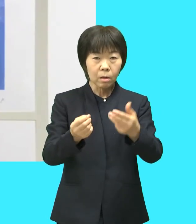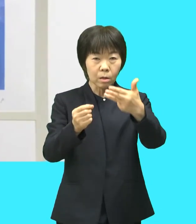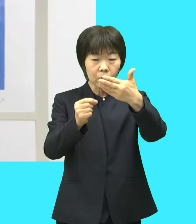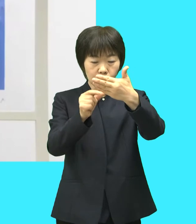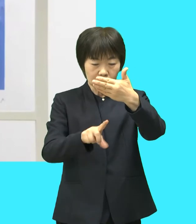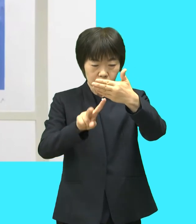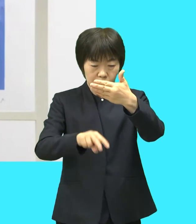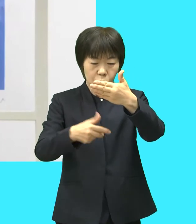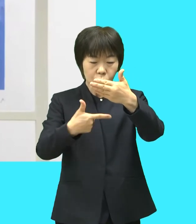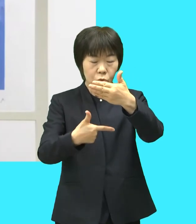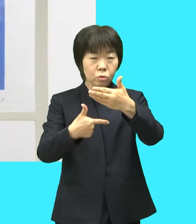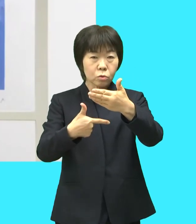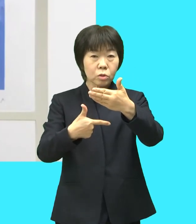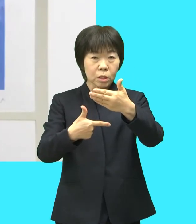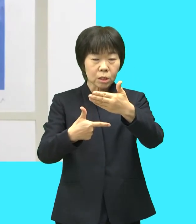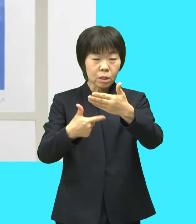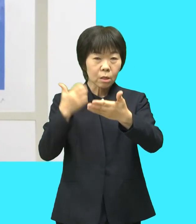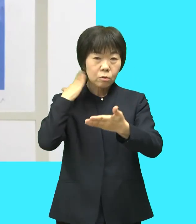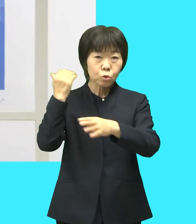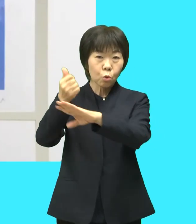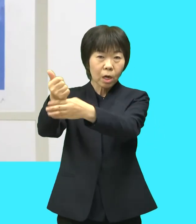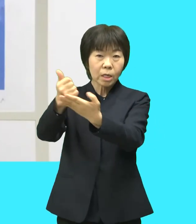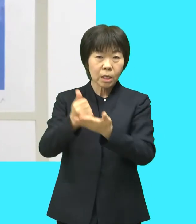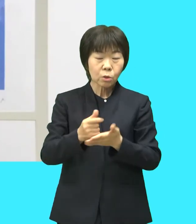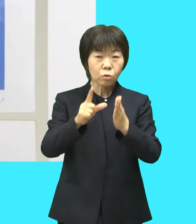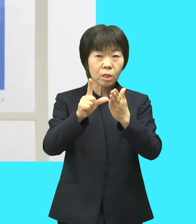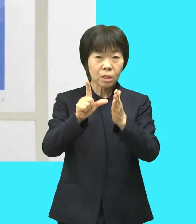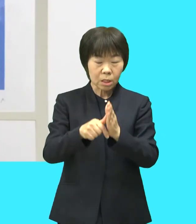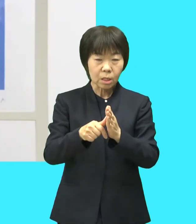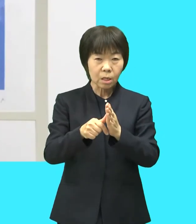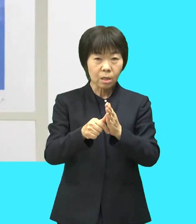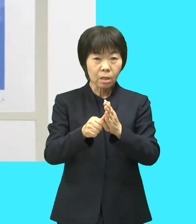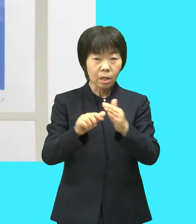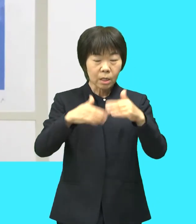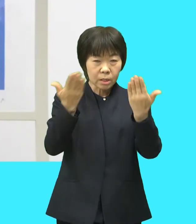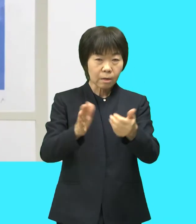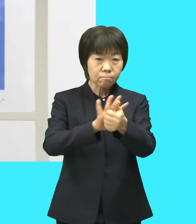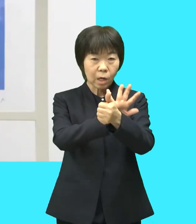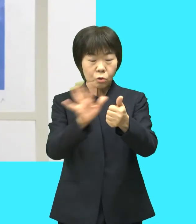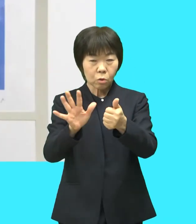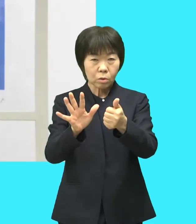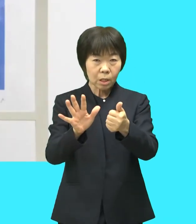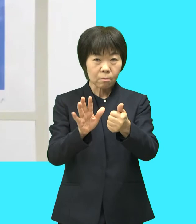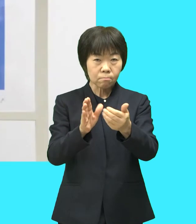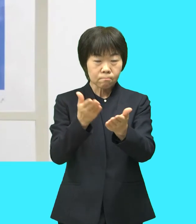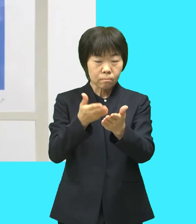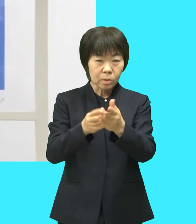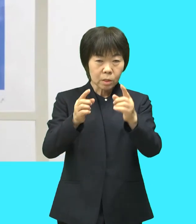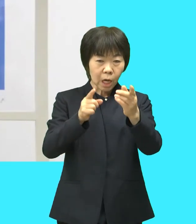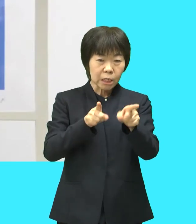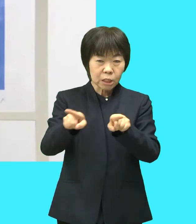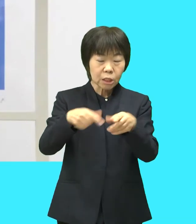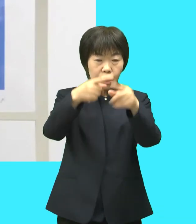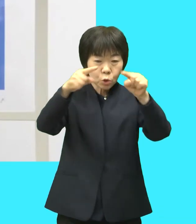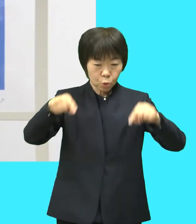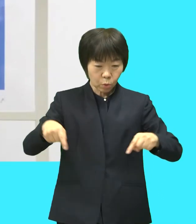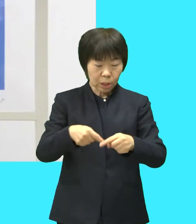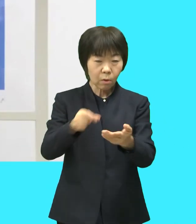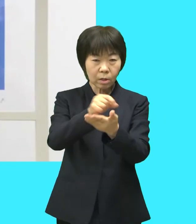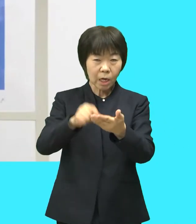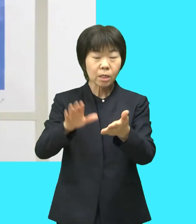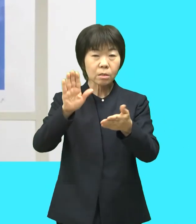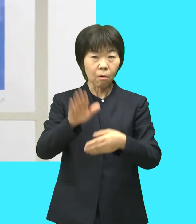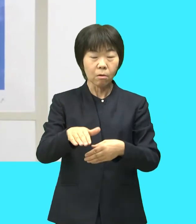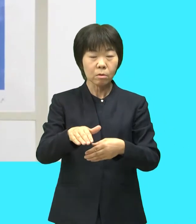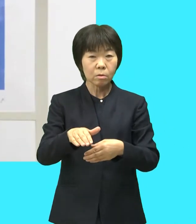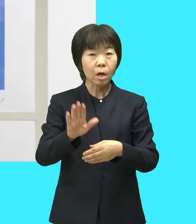された際に組閣の時に全閣僚に指示した指示書にはそのような方針を書き込んだという発言がありましたが、オープンの方針ではなく